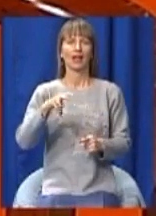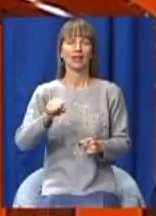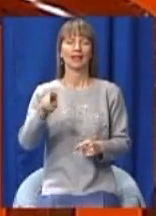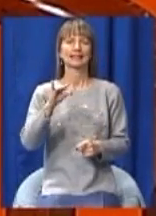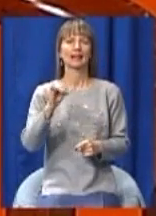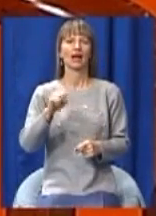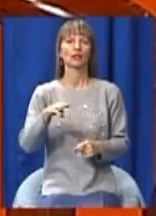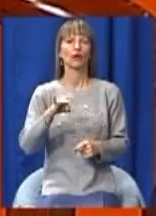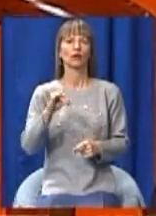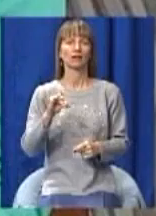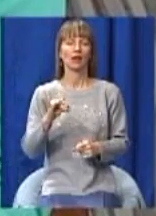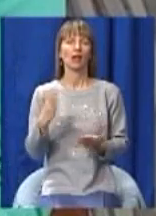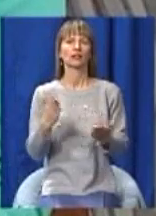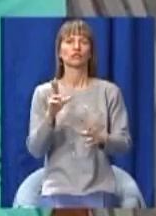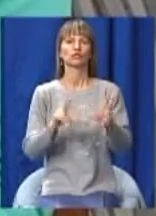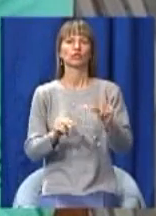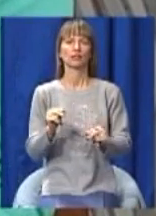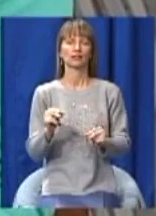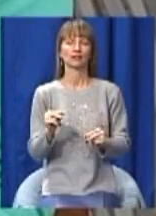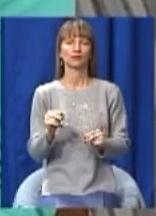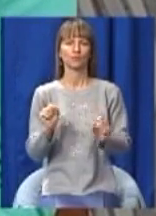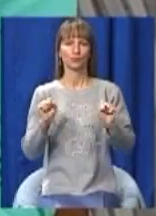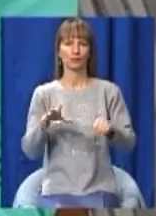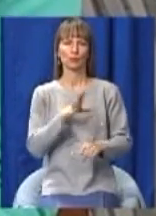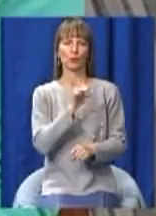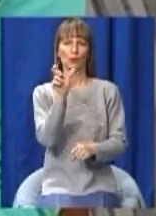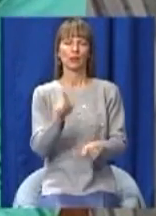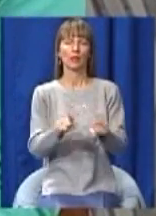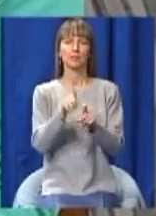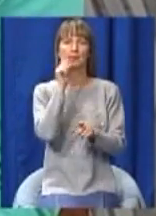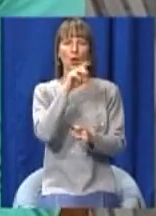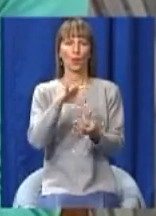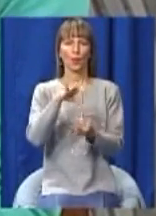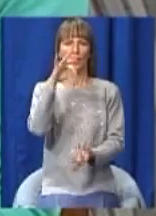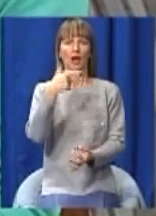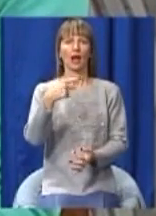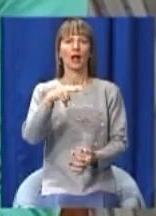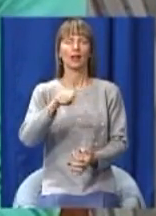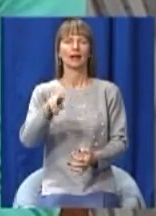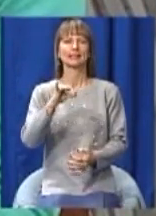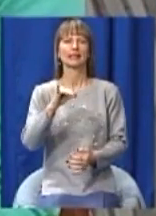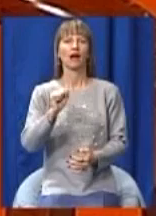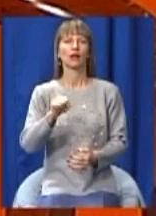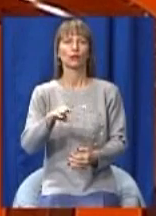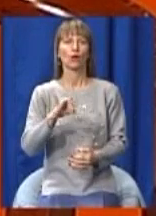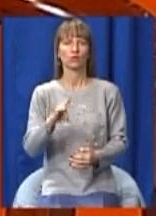вот гладио тракт и уважаешь может быть люди нато к маленькому деньках плагиатора